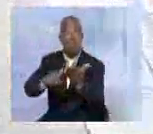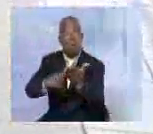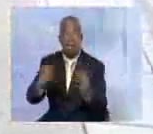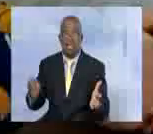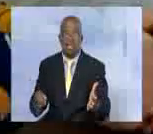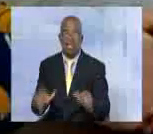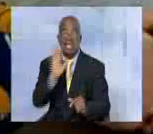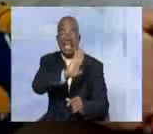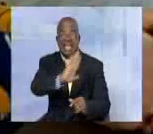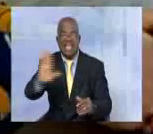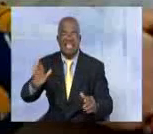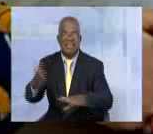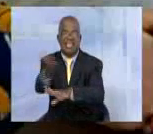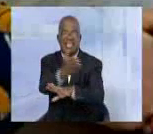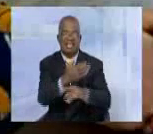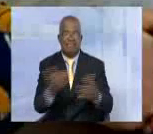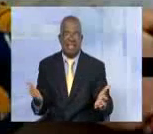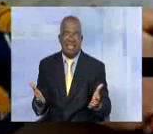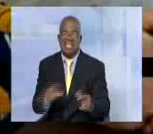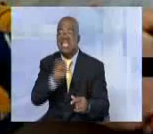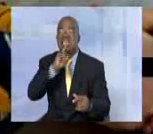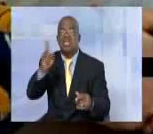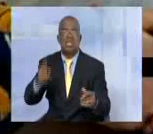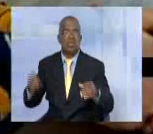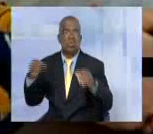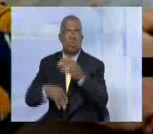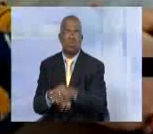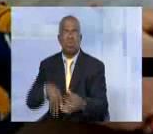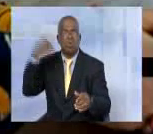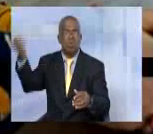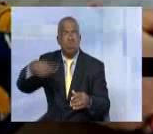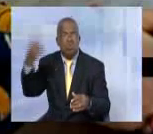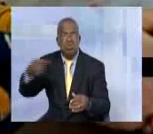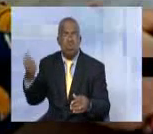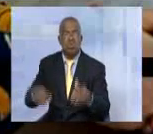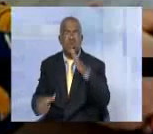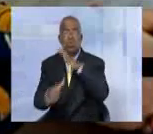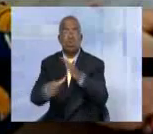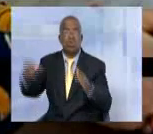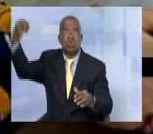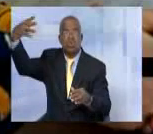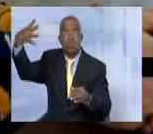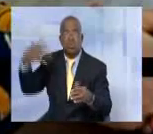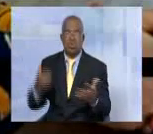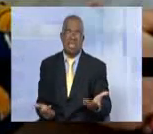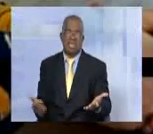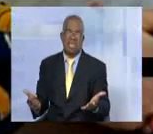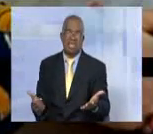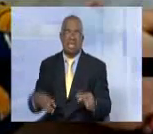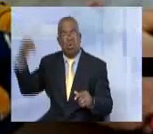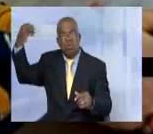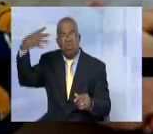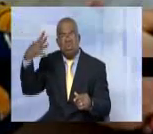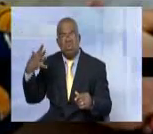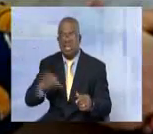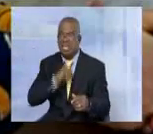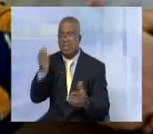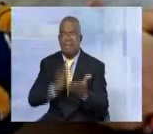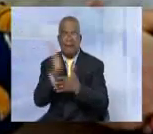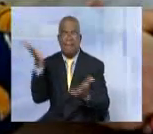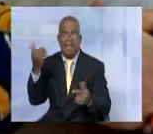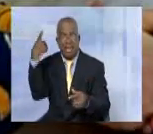mettre en danger. Vous allez voir tout de suite, les parents viennent assis à l'ombre et laissent les pauvres enfants sous le soleil. Alors que le soleil, c'est l'ennemi numéro